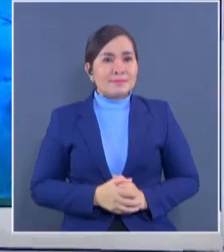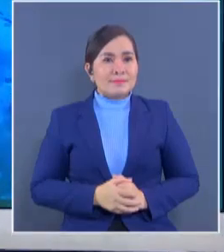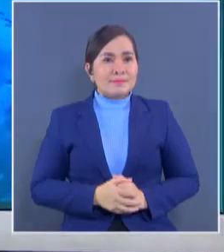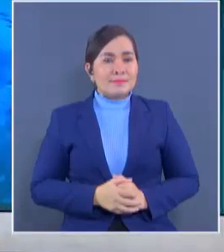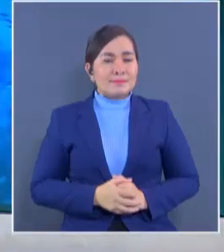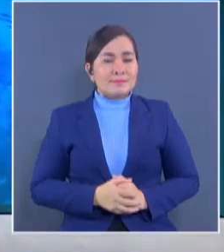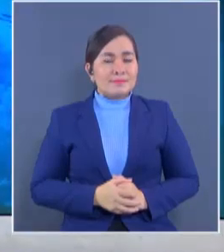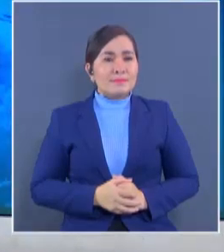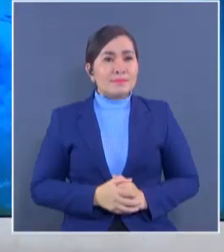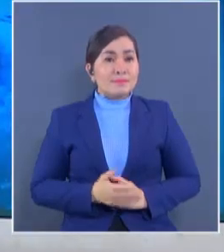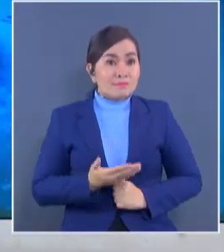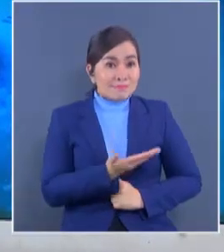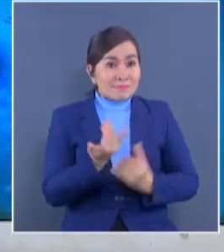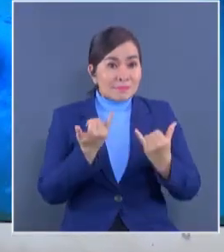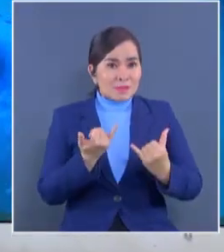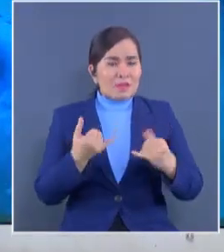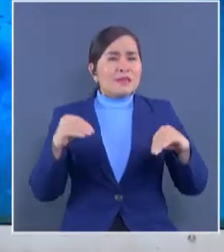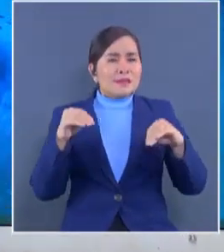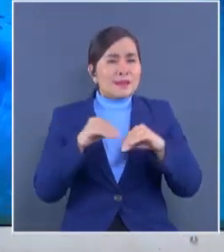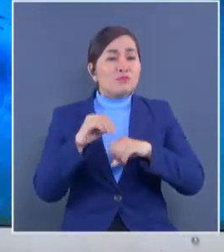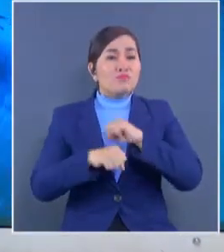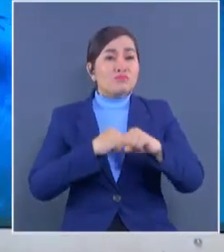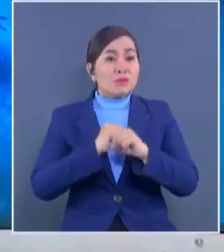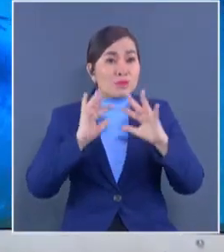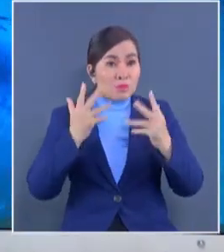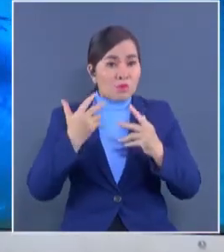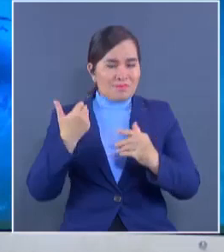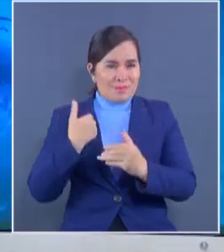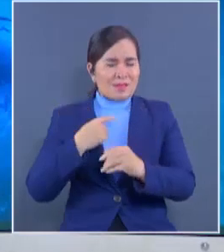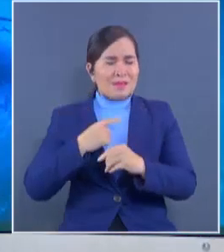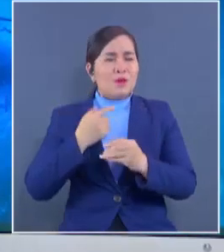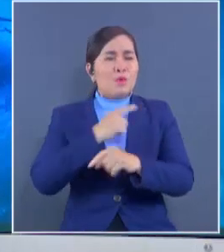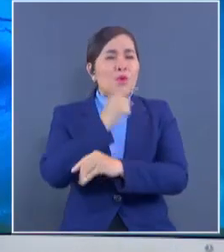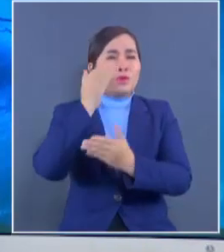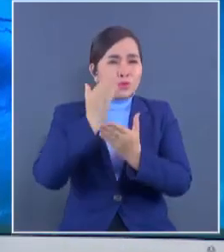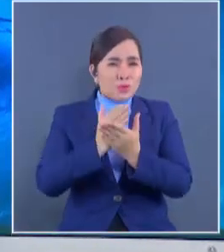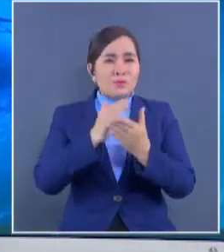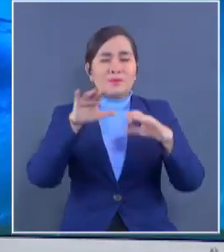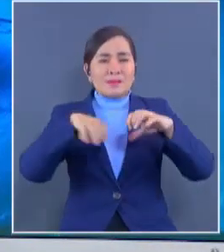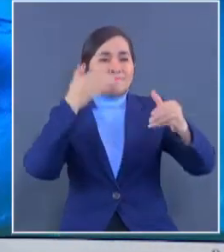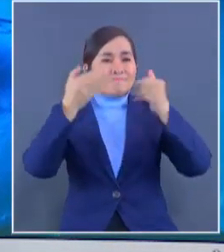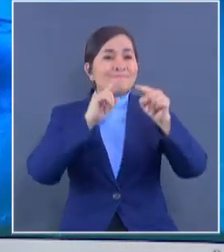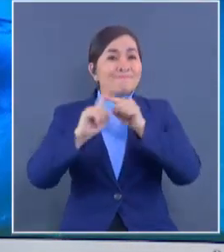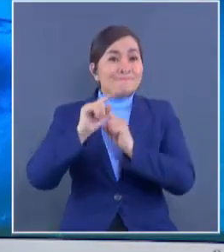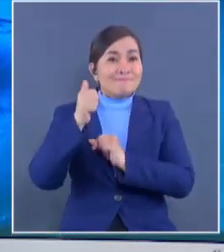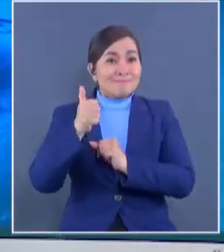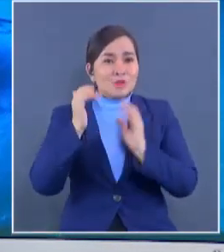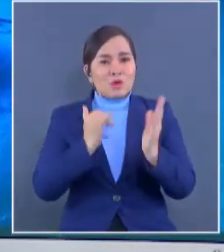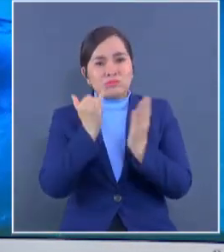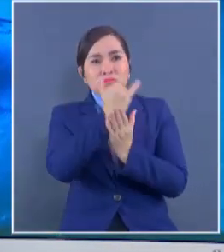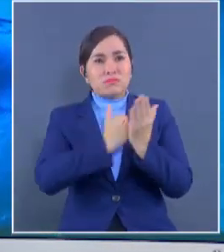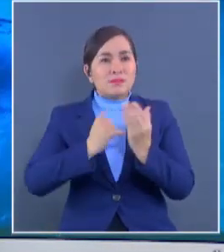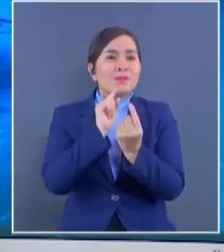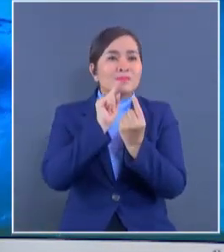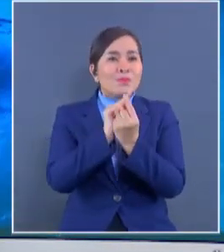คุณผู้ชมคะช่วงนี้ใกล้จะสิ้นปีแล้วนะคะเป็นช่วงที่มีวันหยุดยาวเยอะมีการเฉลิมฉลองกันเยอะนะคะคนก็มักจะเดินทาง